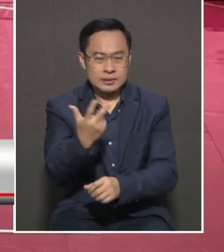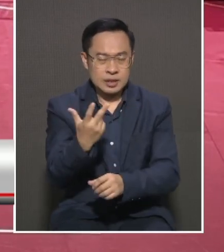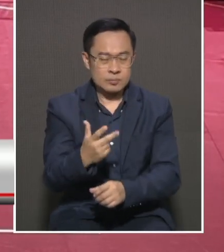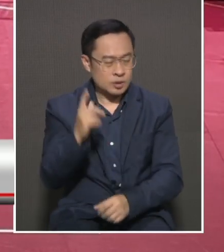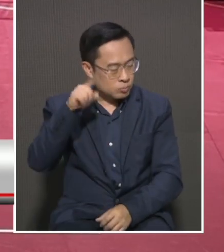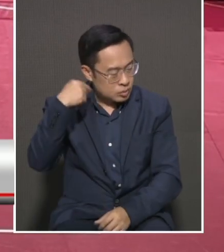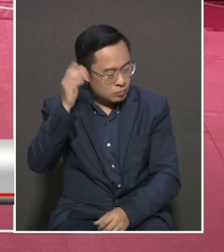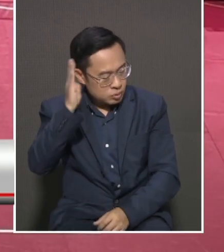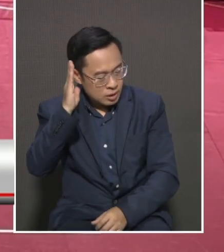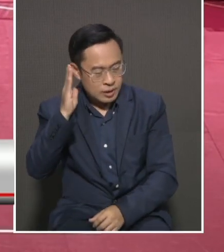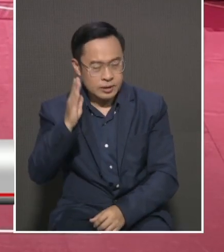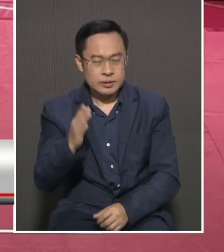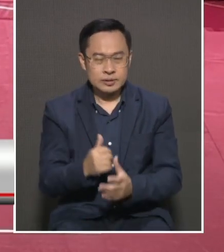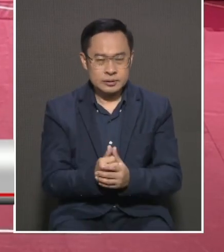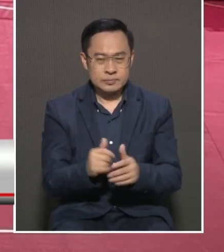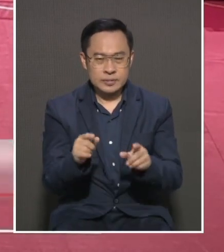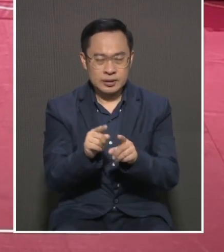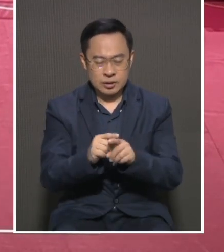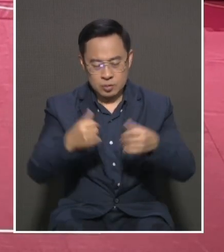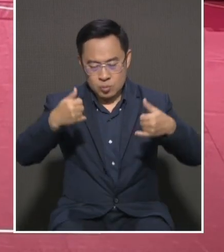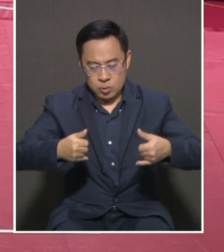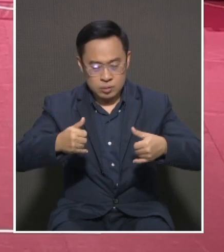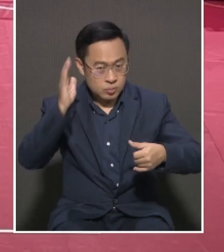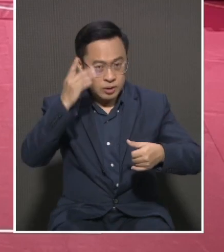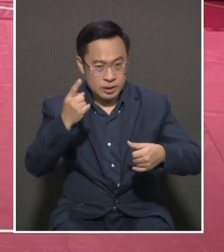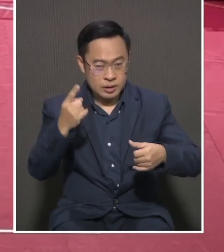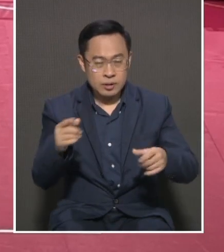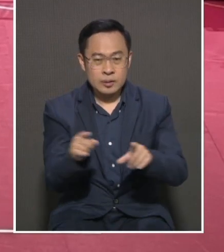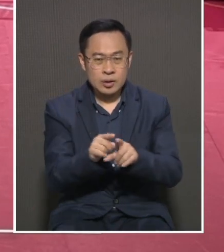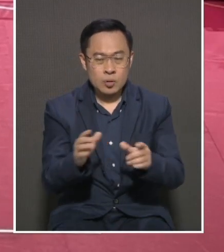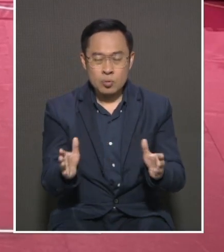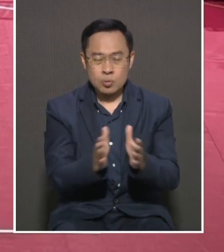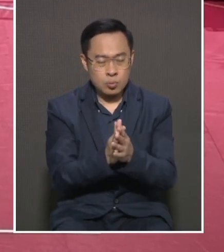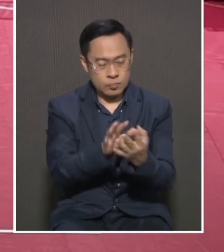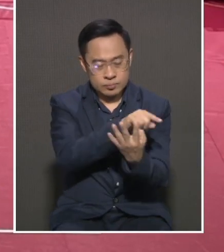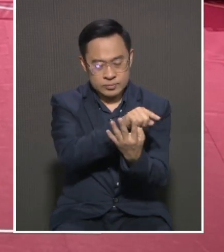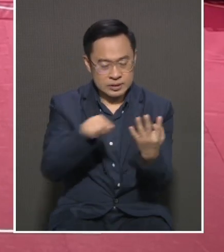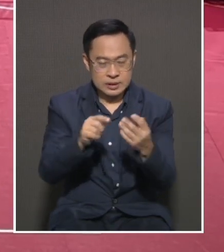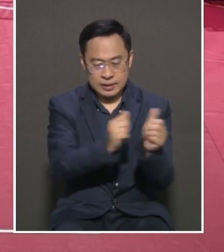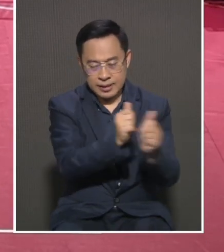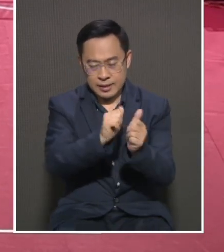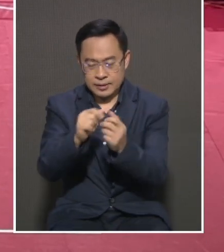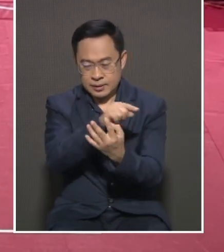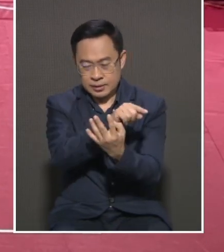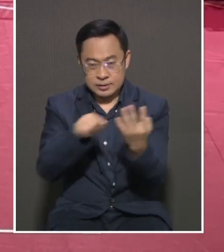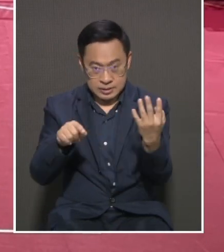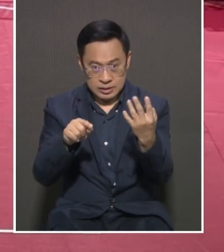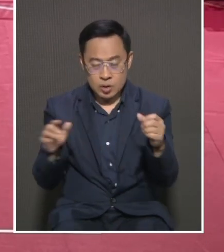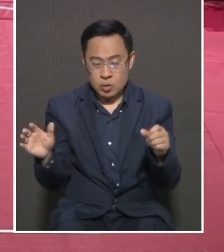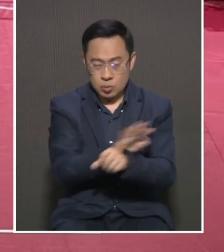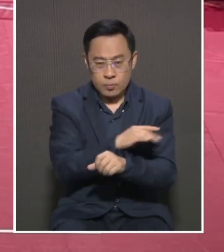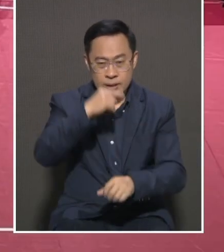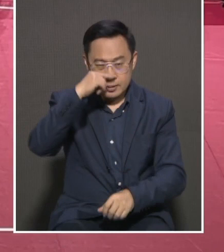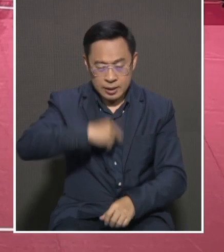หญิงสุดท้ายทั้ง4รายการที่แล้วก็ไทยส่งไปคือมันส่งได้เต็มแม็กซ์4รายการแล้วก็ส่ง4รายการนี้